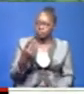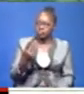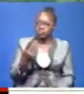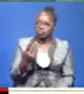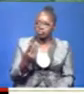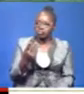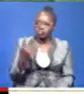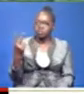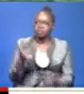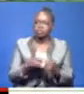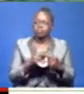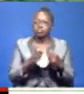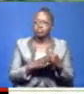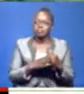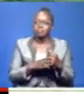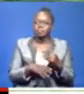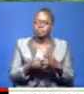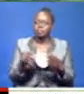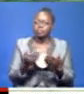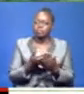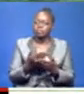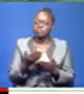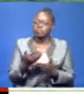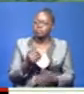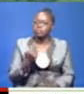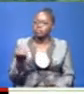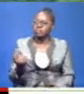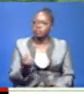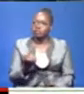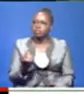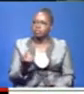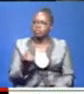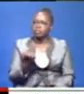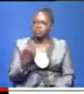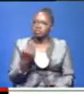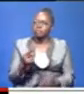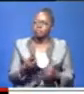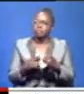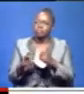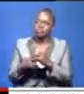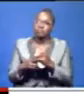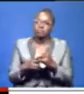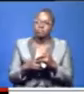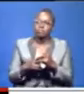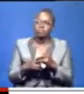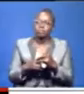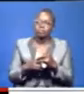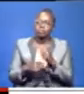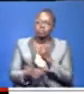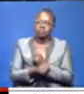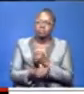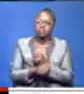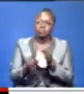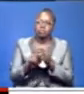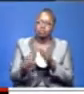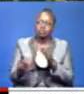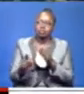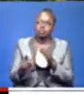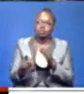269 zinapatikana Xinjiang pekee na spishi 177 ziko hatarini kutoweka na